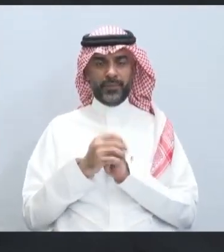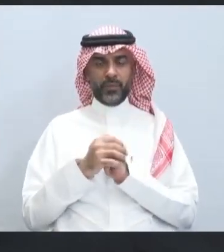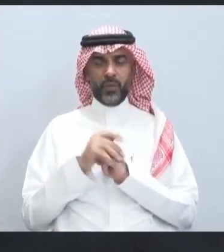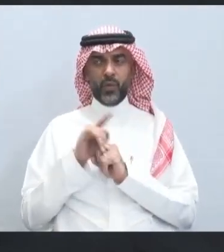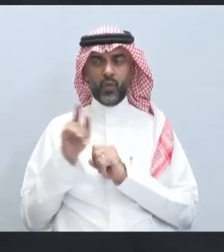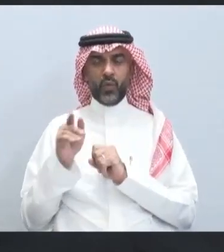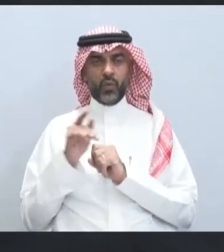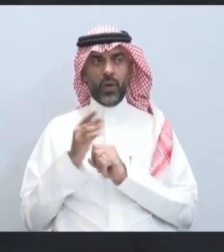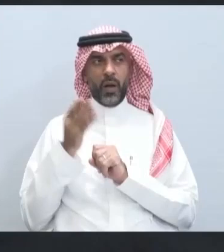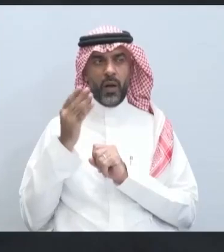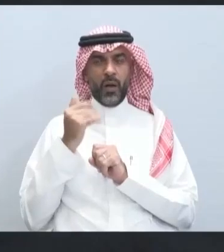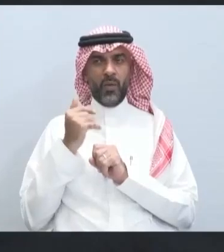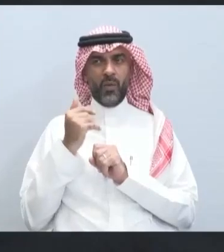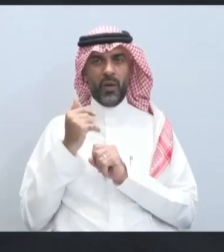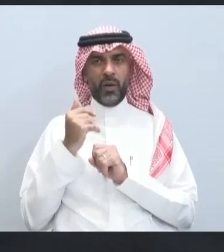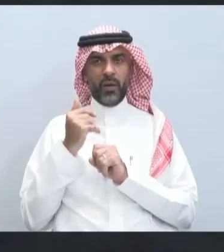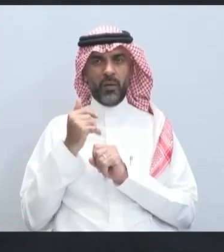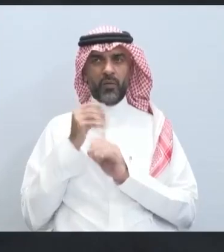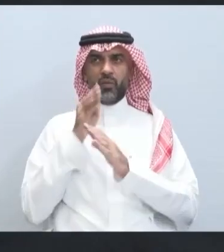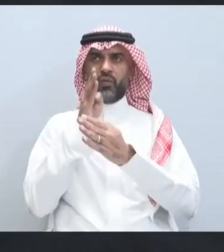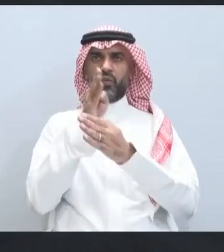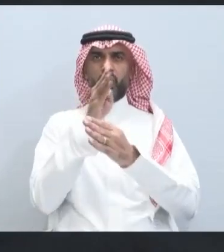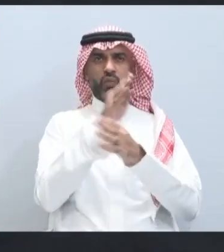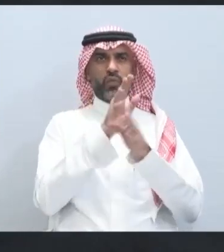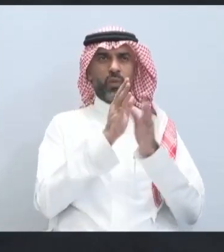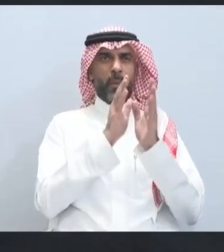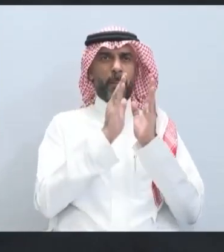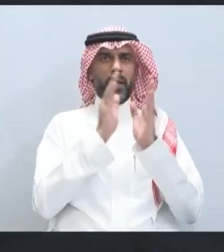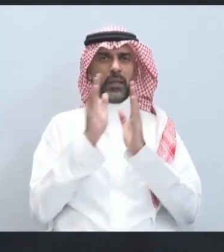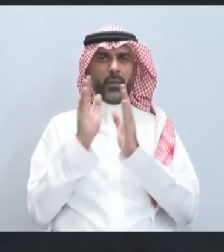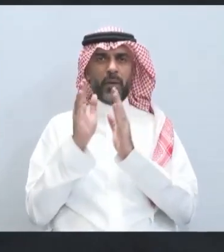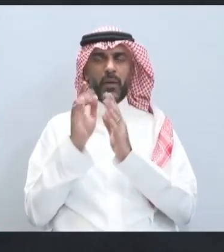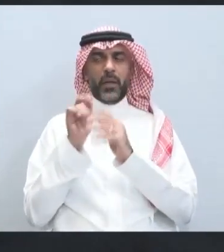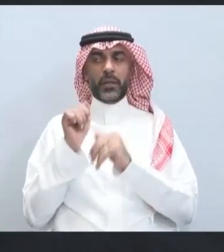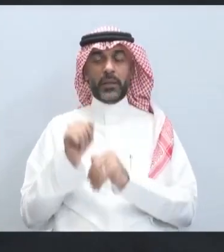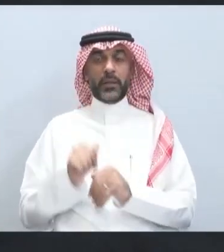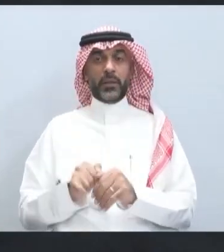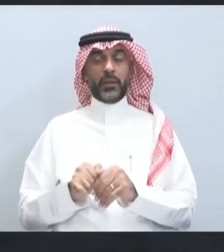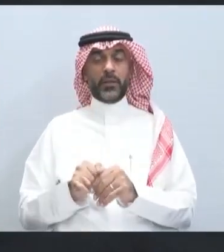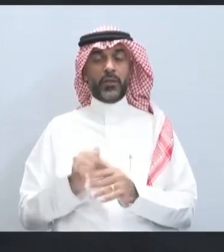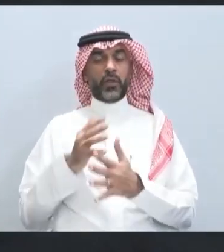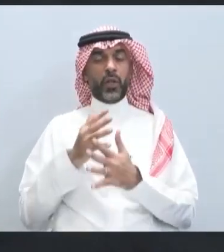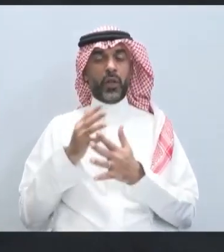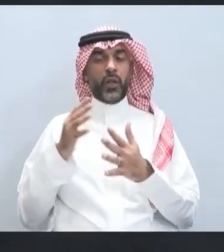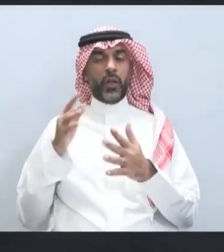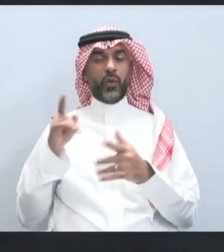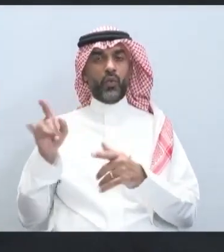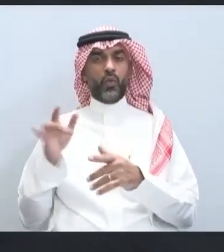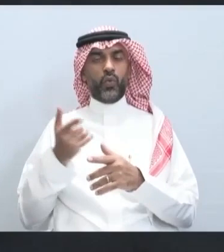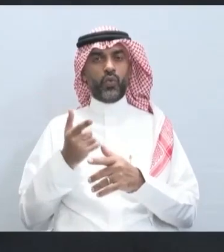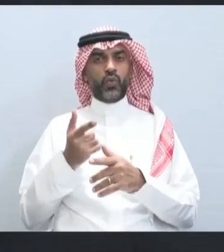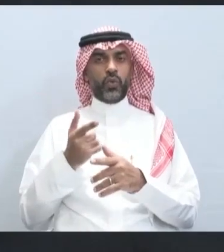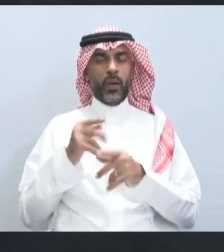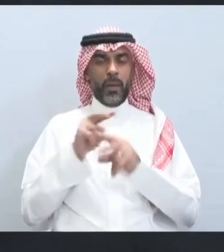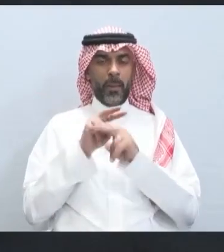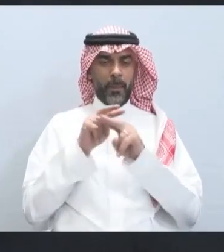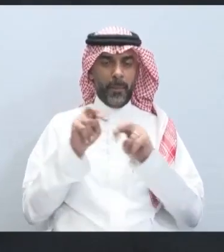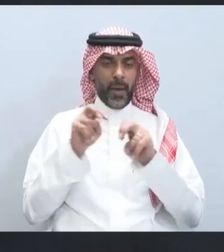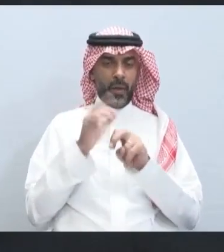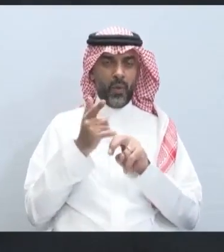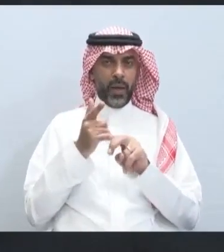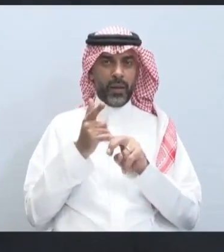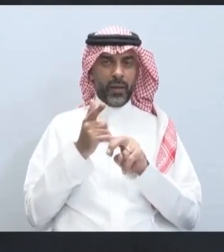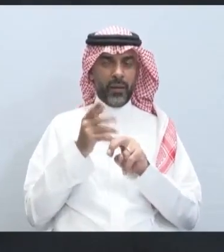التقليديه التي استبدلت غالبا فارس الالكترونيه لماذا معظم يعني المستفيدين